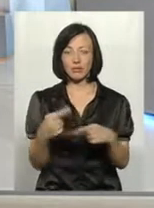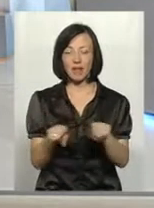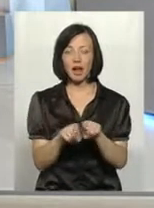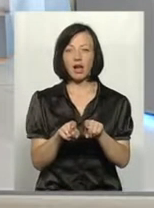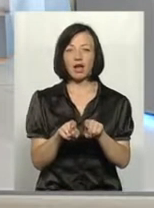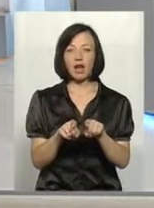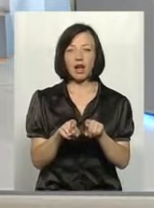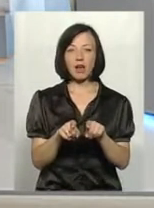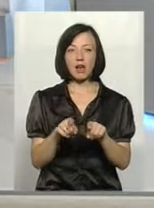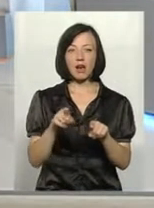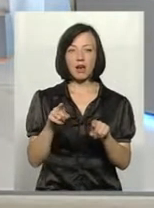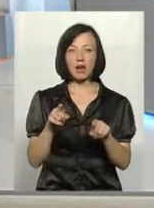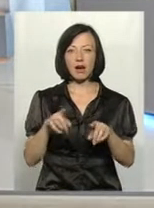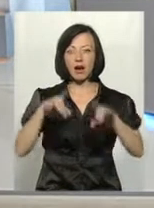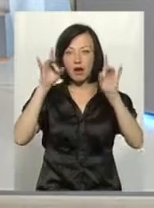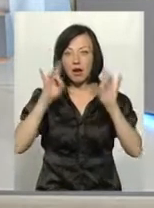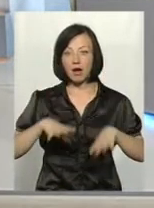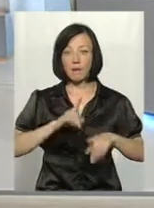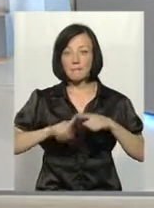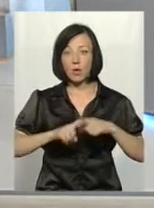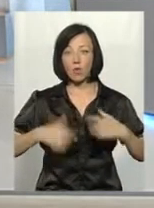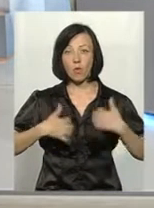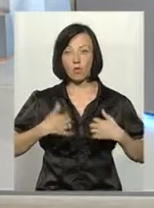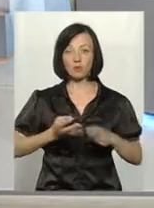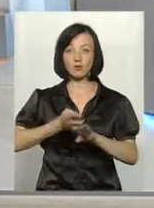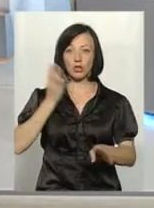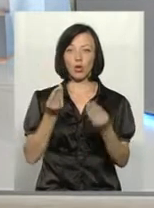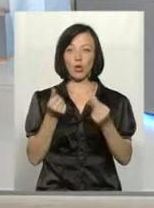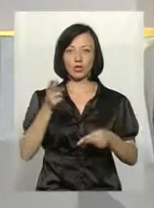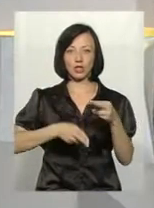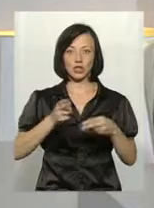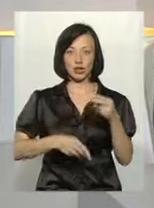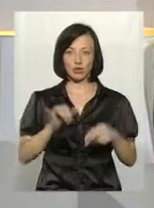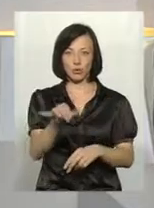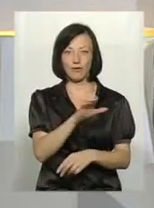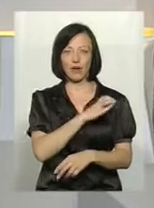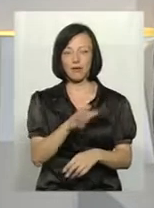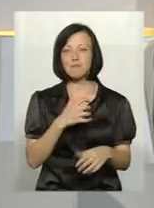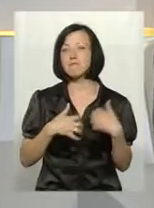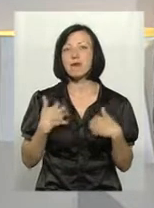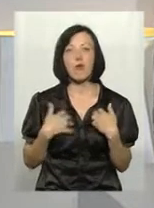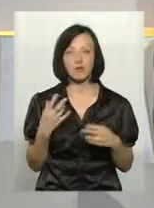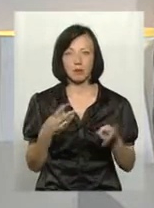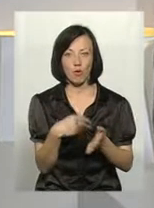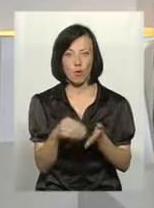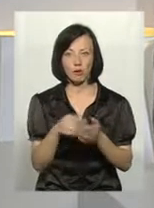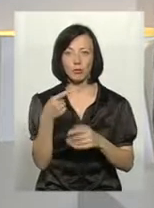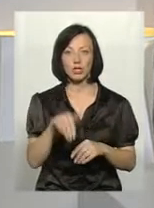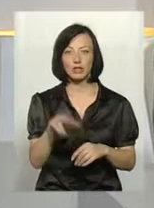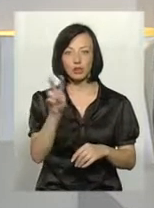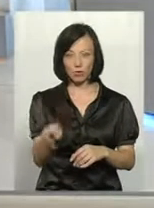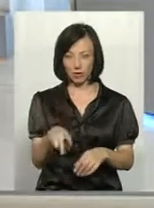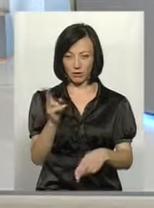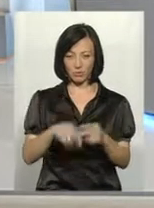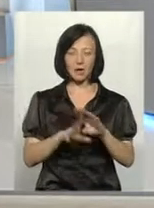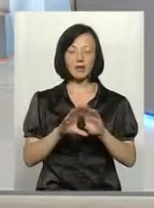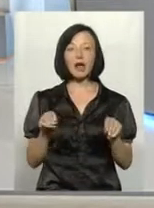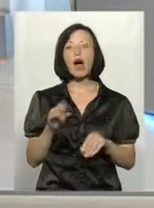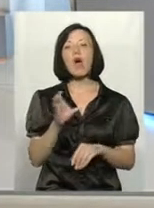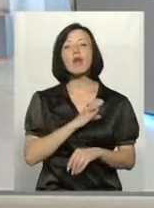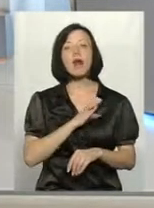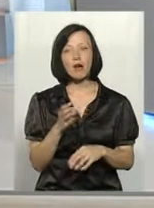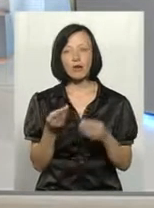землі, отакий аховий, де бігом ставайте всі чергу, бо гроші кінчаються в олігархів. Бігом треба купити по 1000 доларів, і на тому все